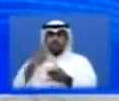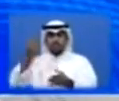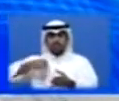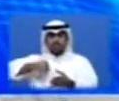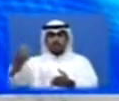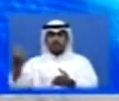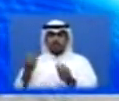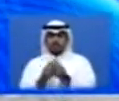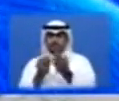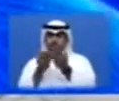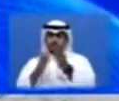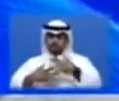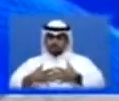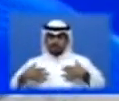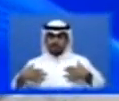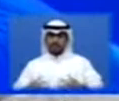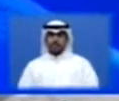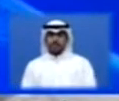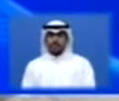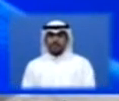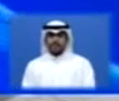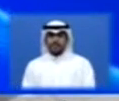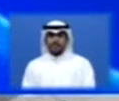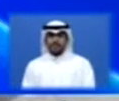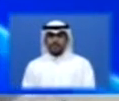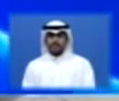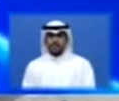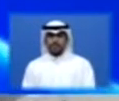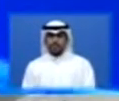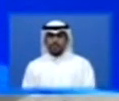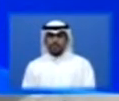لبلادها، متمنيا لفخامتها موفور الصحة والعافية.